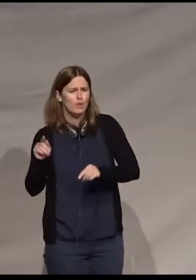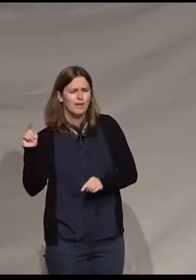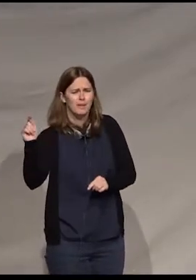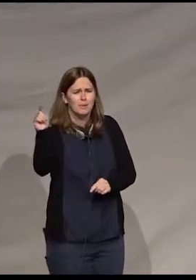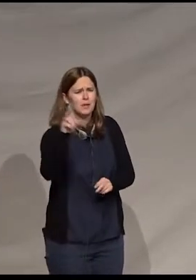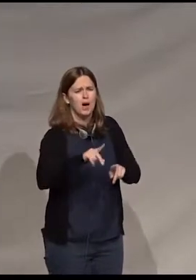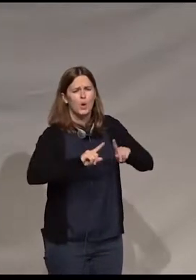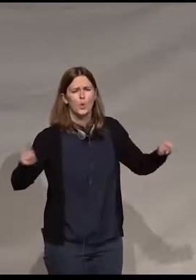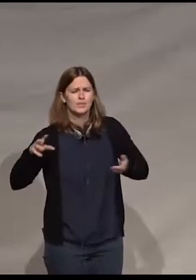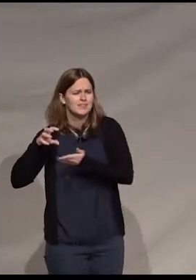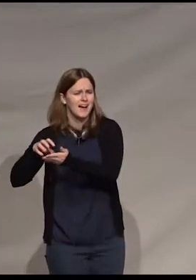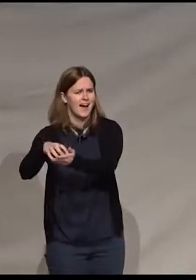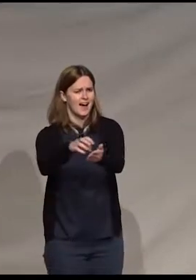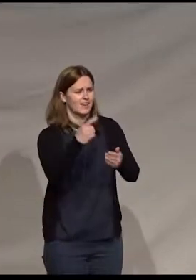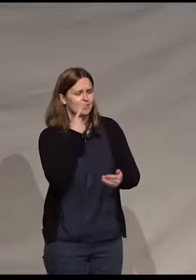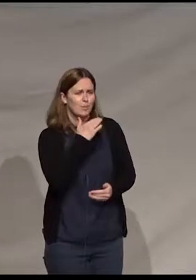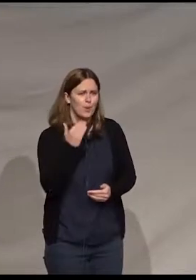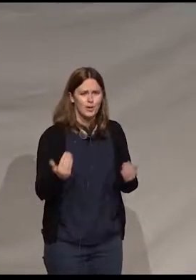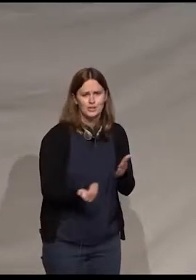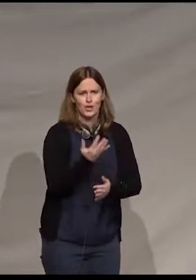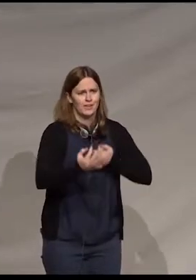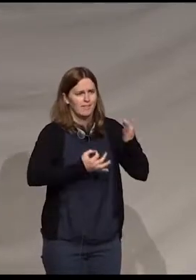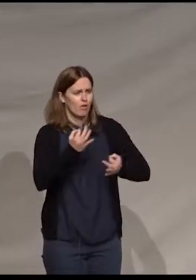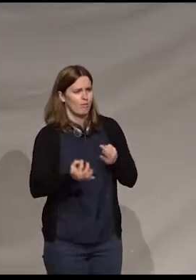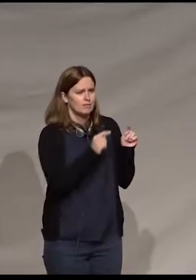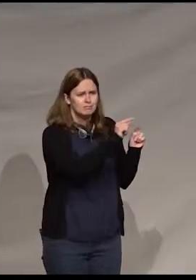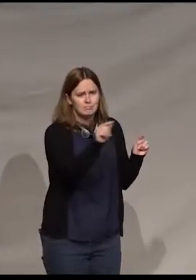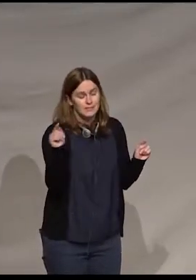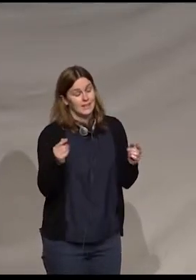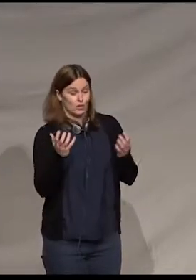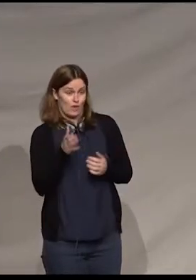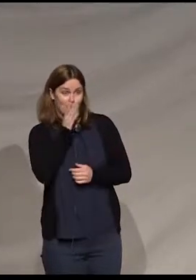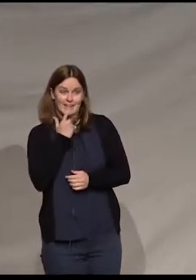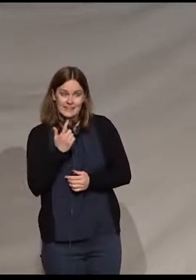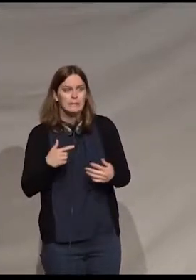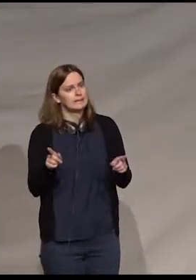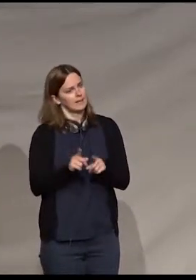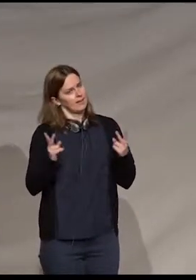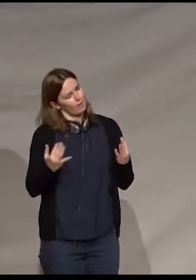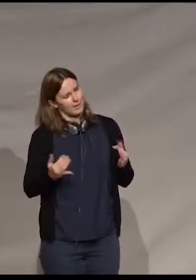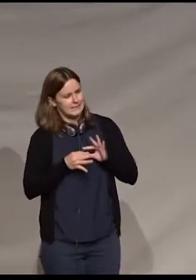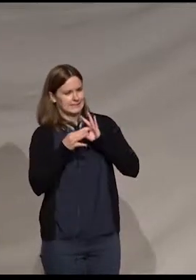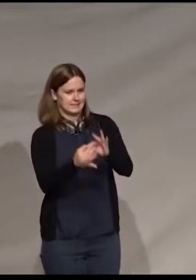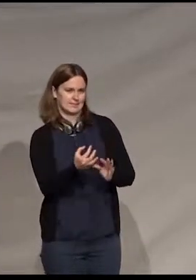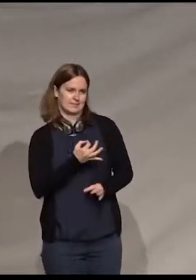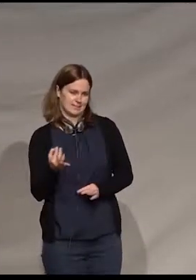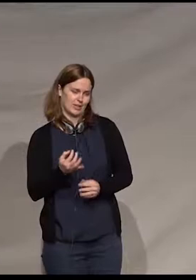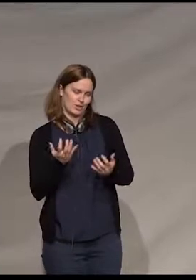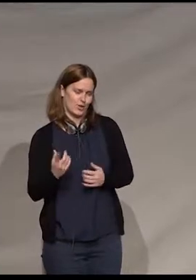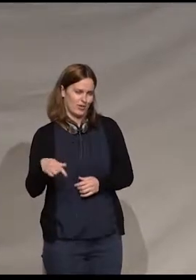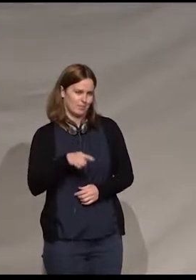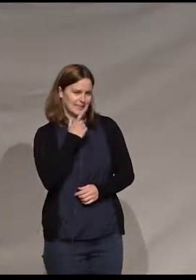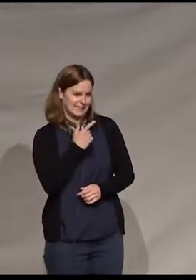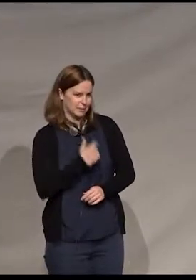i ta naše novinka, stejně jako ty ostatní, budou líbit i tak dnešní den. My děkujeme vlastně organizátorům, jmenovitě panu